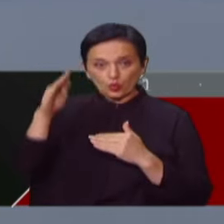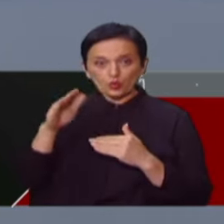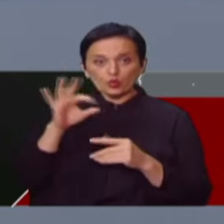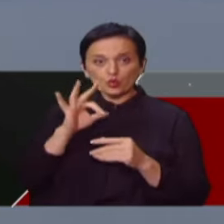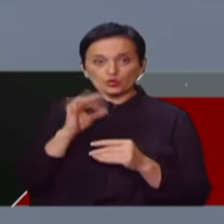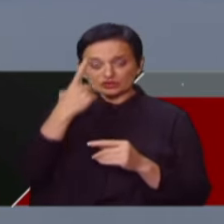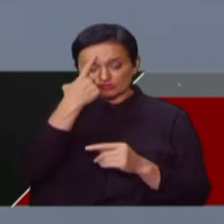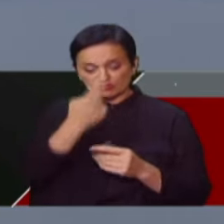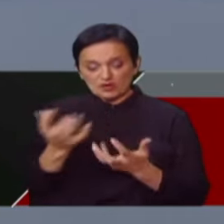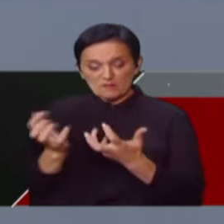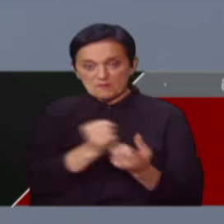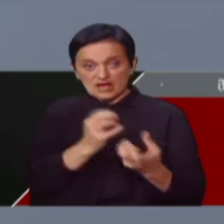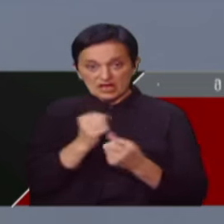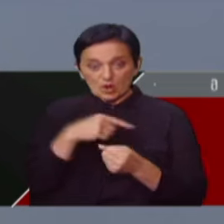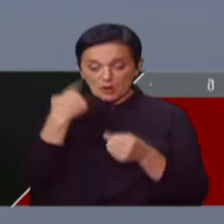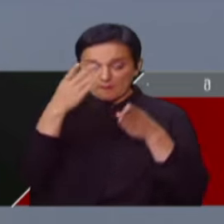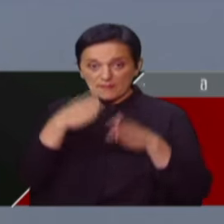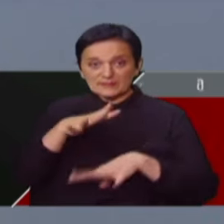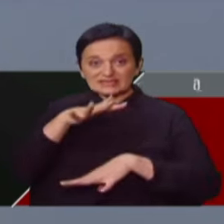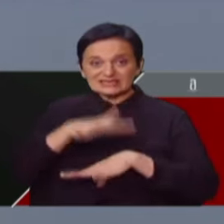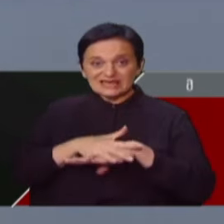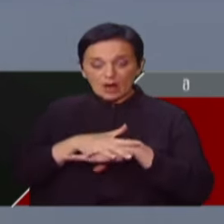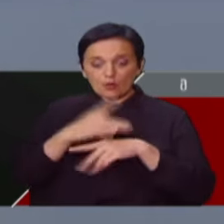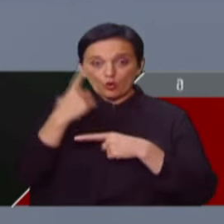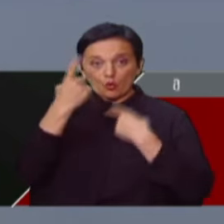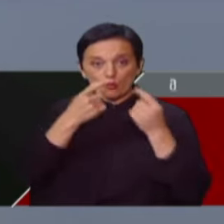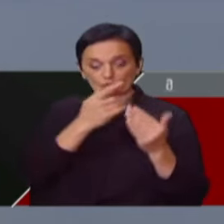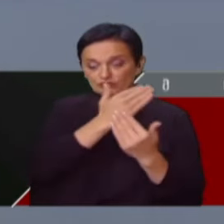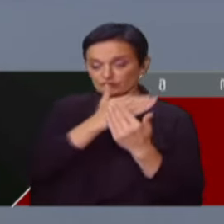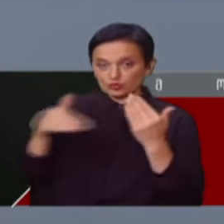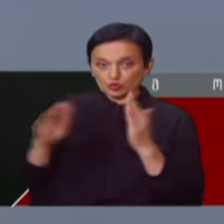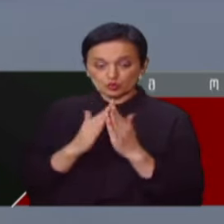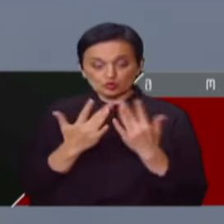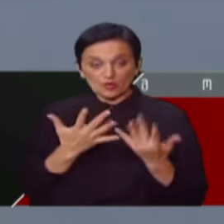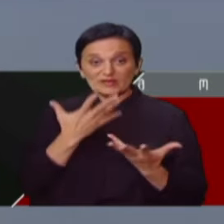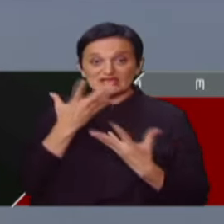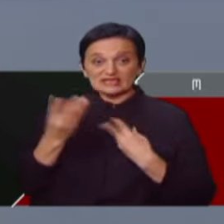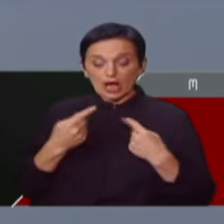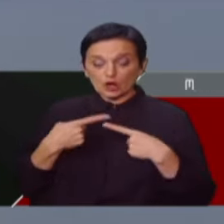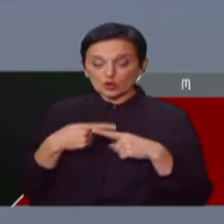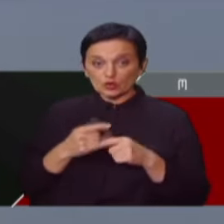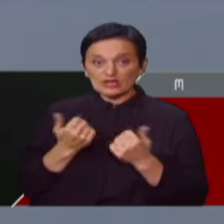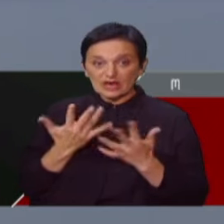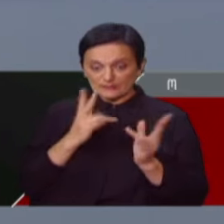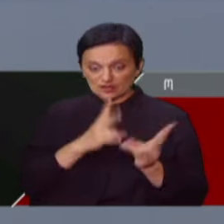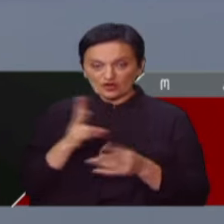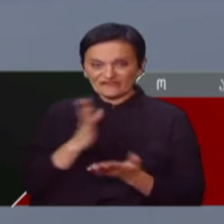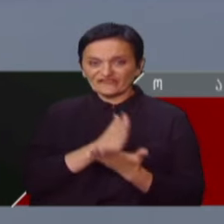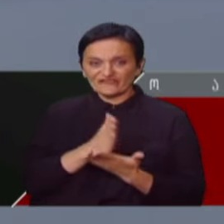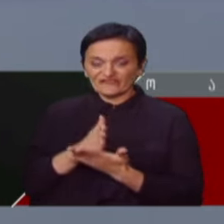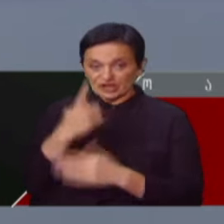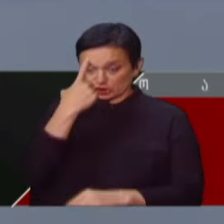migeba satqobineben da personaluri matchuris sabanko monetsemebis gagzavnas tkhoven. Rogor tsirkova taglitur skemas randomime dazaralebuli tsqavs